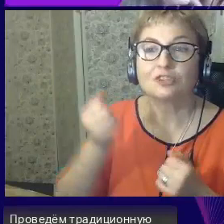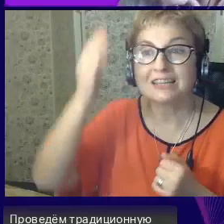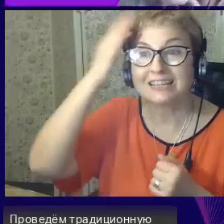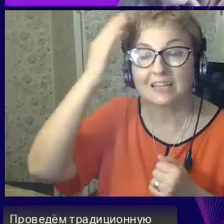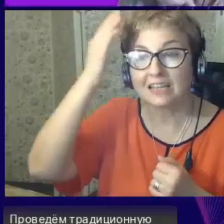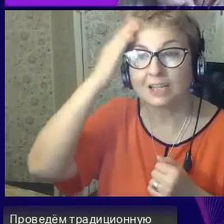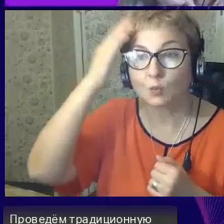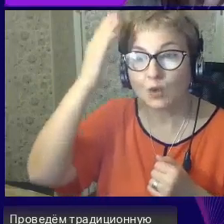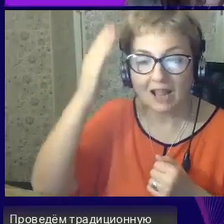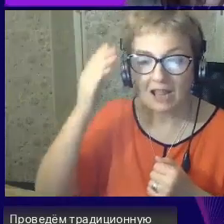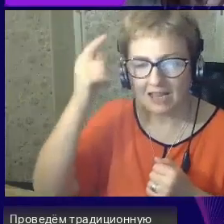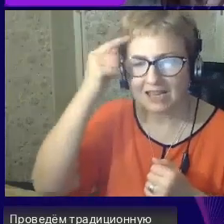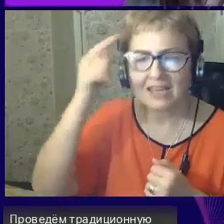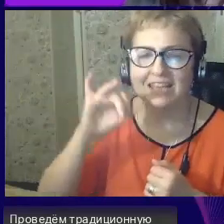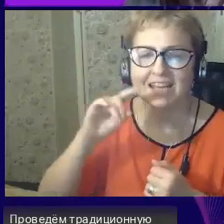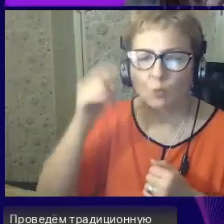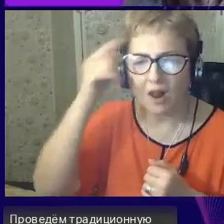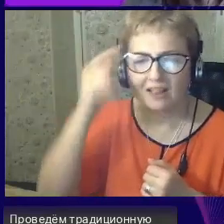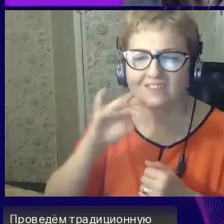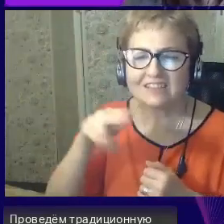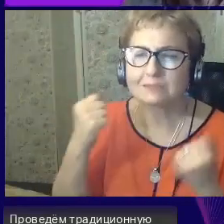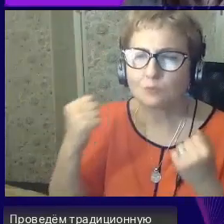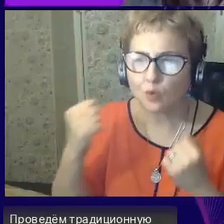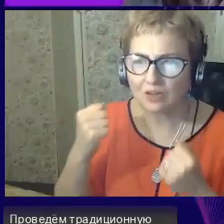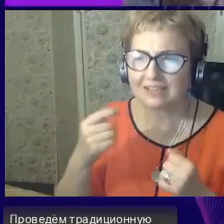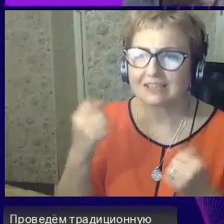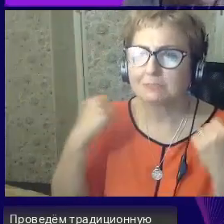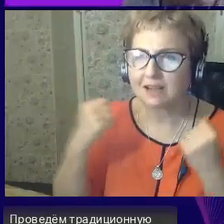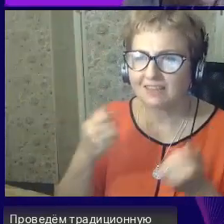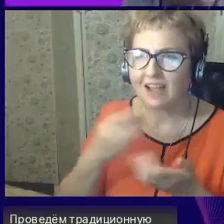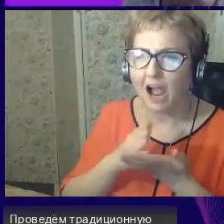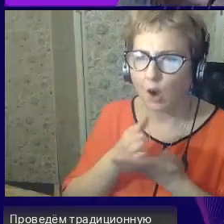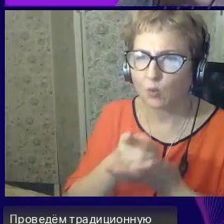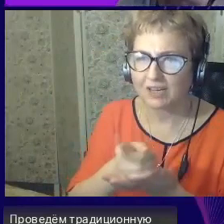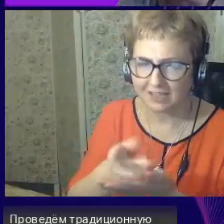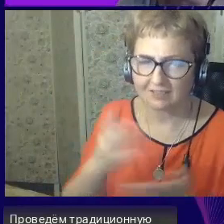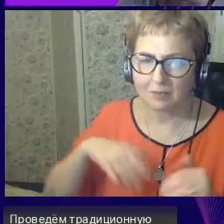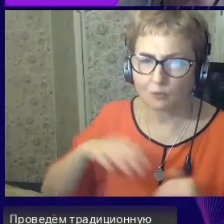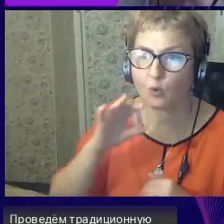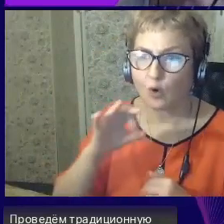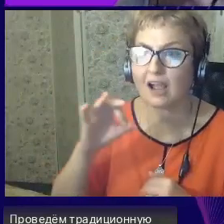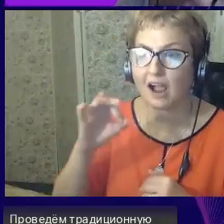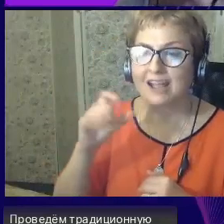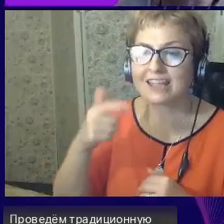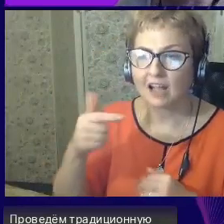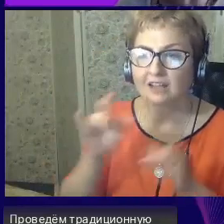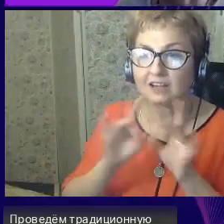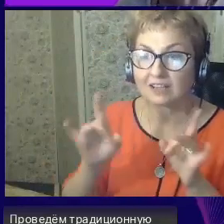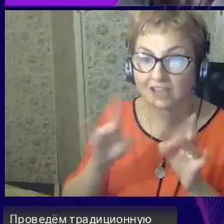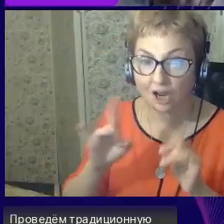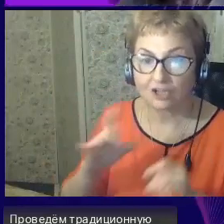Под интеллектуальными видами я подразумеваю в том числе спортивное ориентирование, о котором расскажет после меня Ольга Геннадьевна.